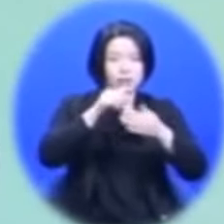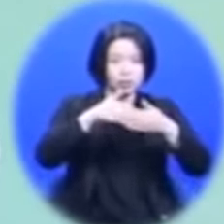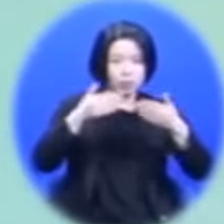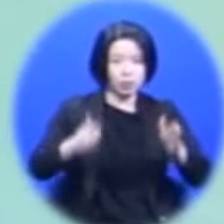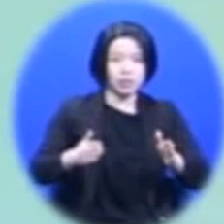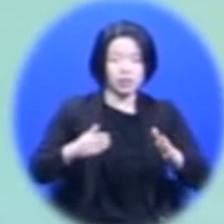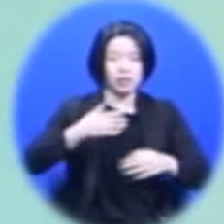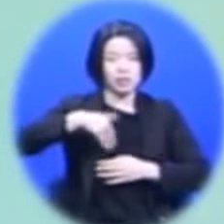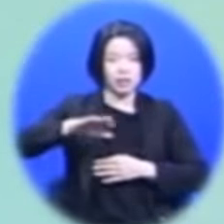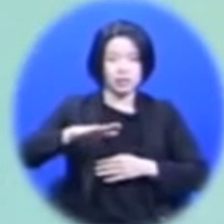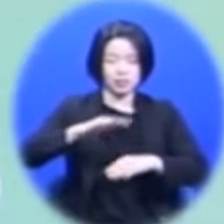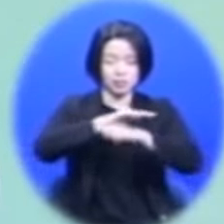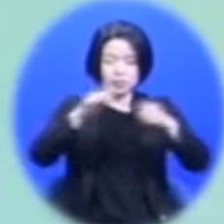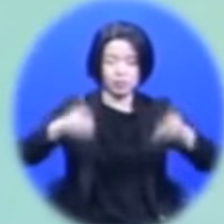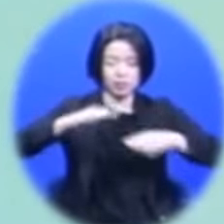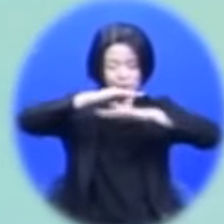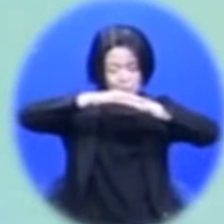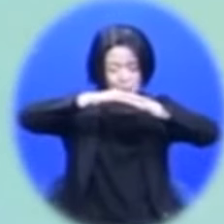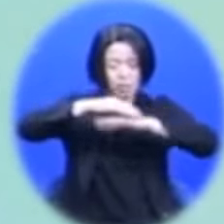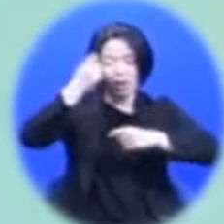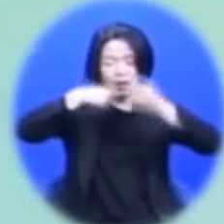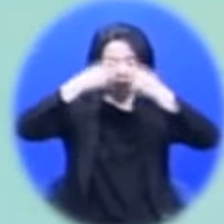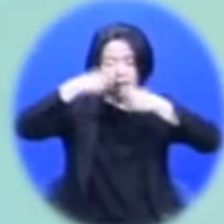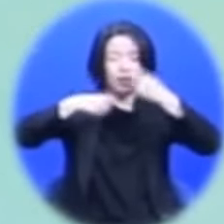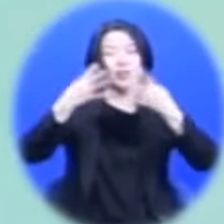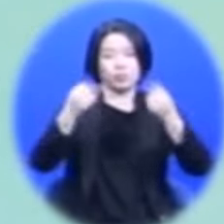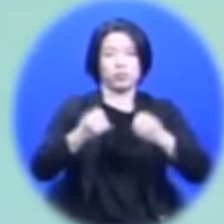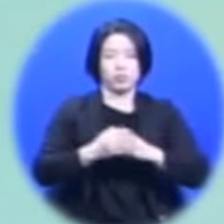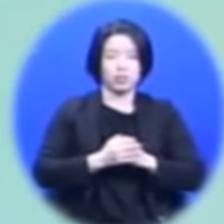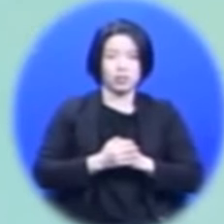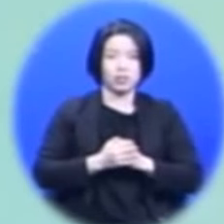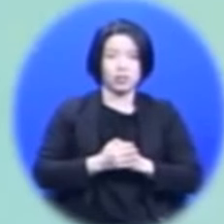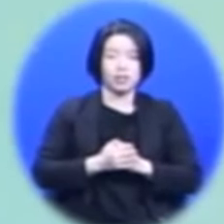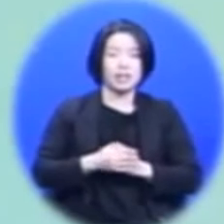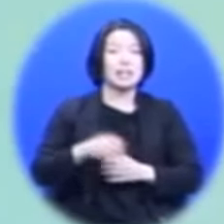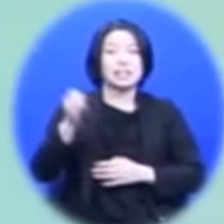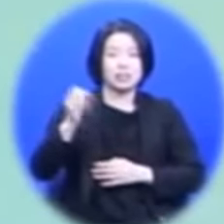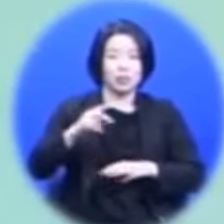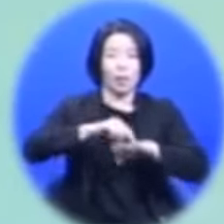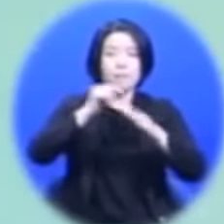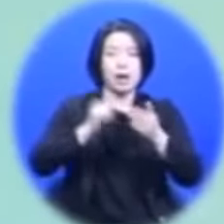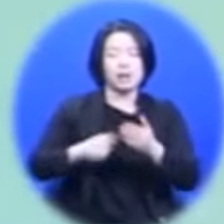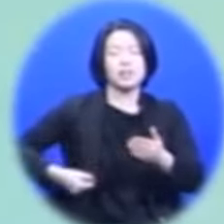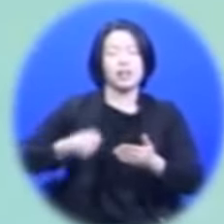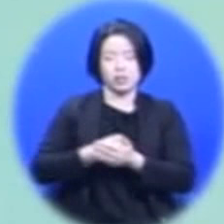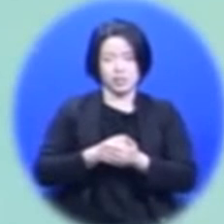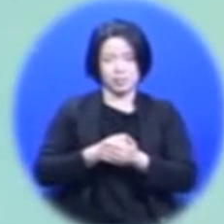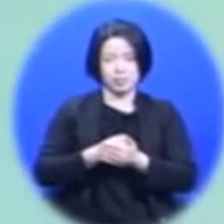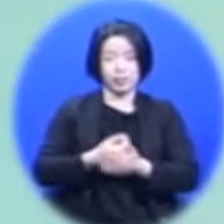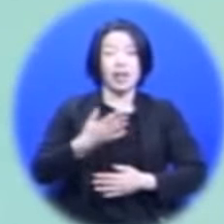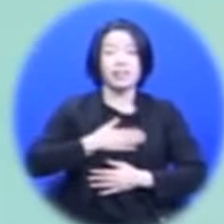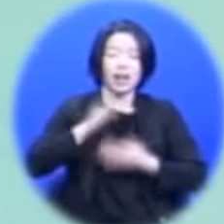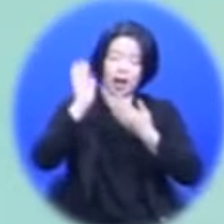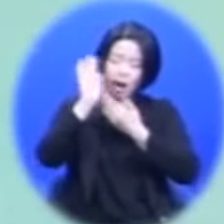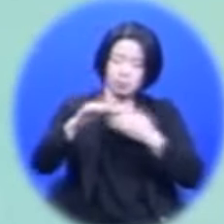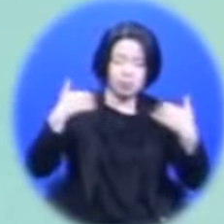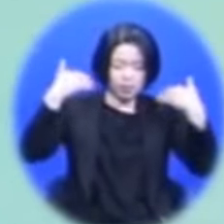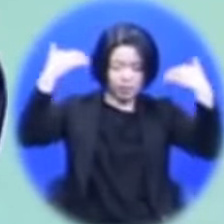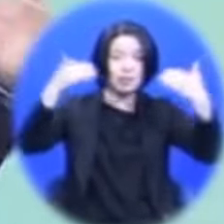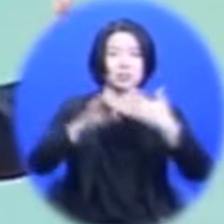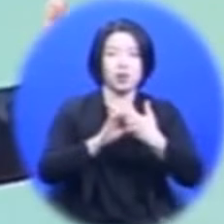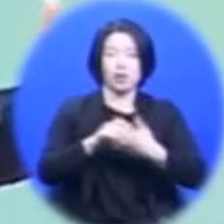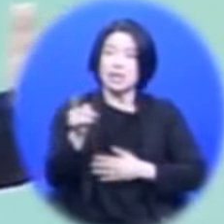책상에 엎어져 가지고 펑펑 울었어요. 그러면서 마음이 결심했다는 거예요. 내가 앞으로 크면